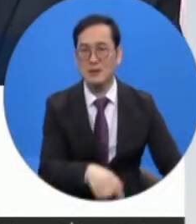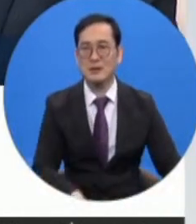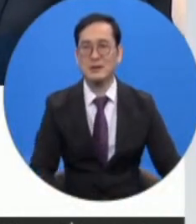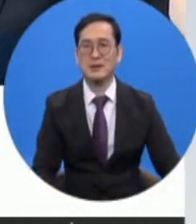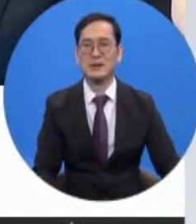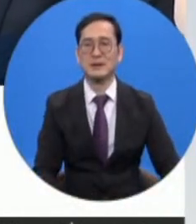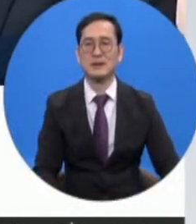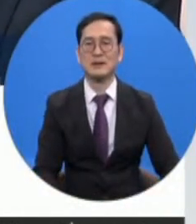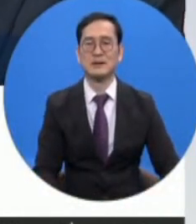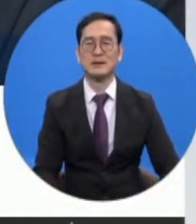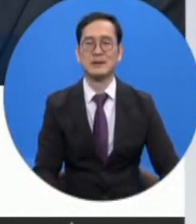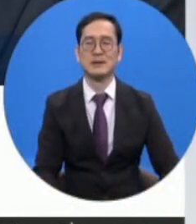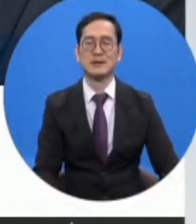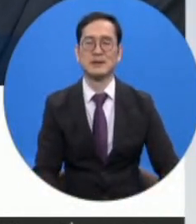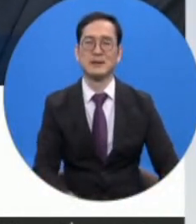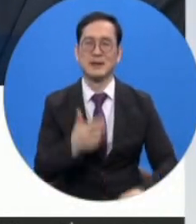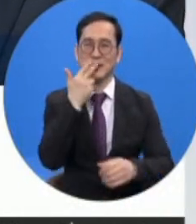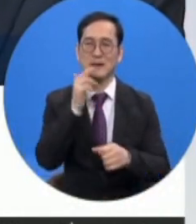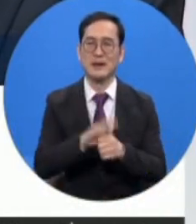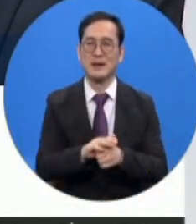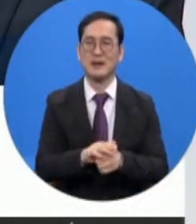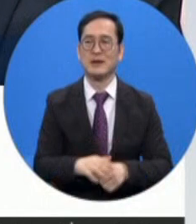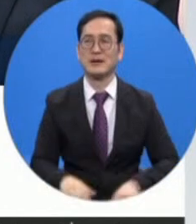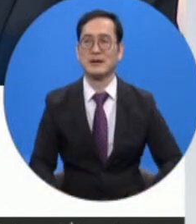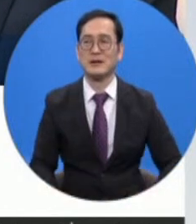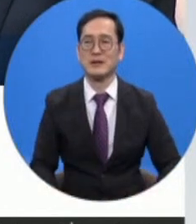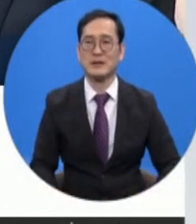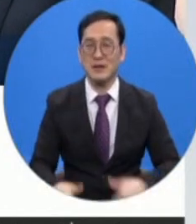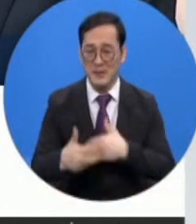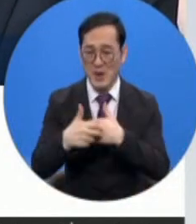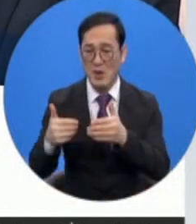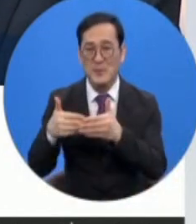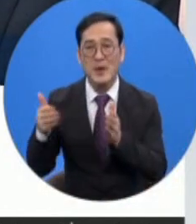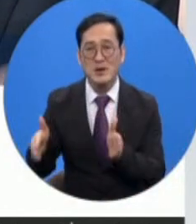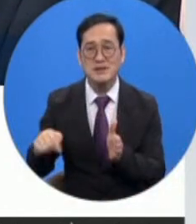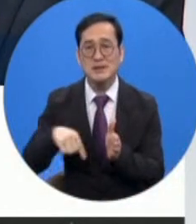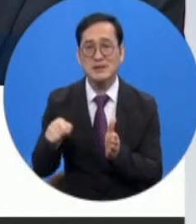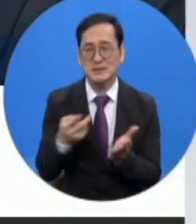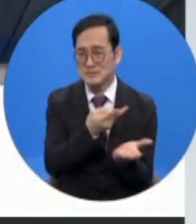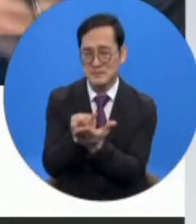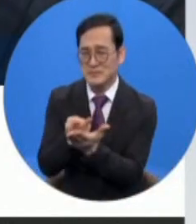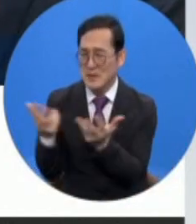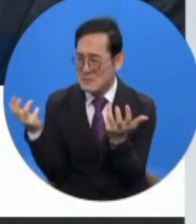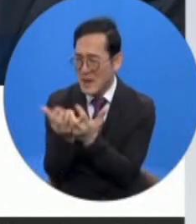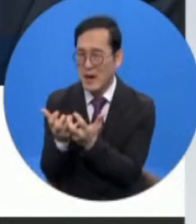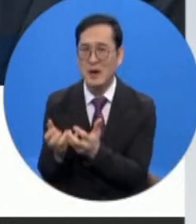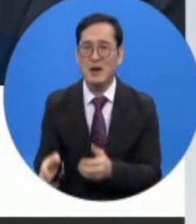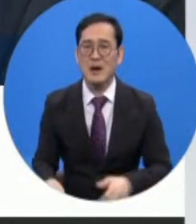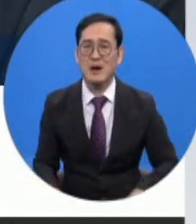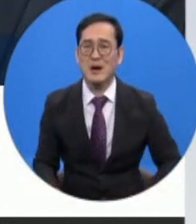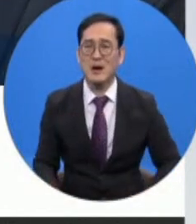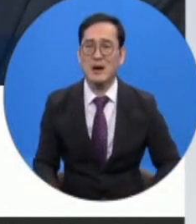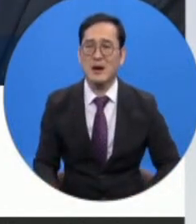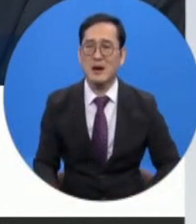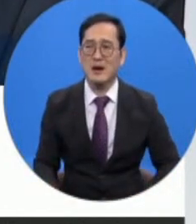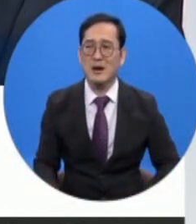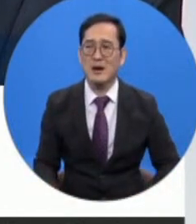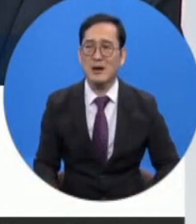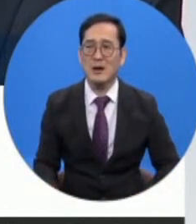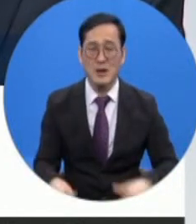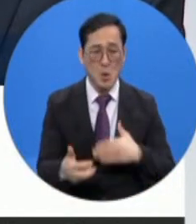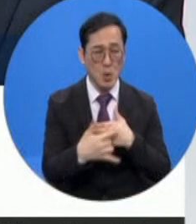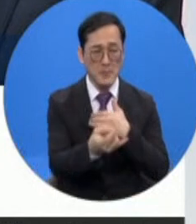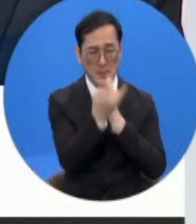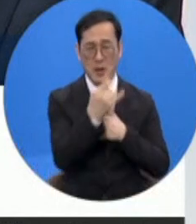예상하지 못했습니다. 그래서 병원을 병상을 제대로 확보하지 못했습니다. 그래서 지금 어떻게 된 거죠? 코로나를 걸려도 치료를 못